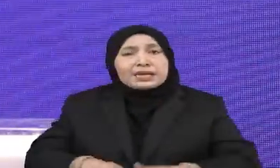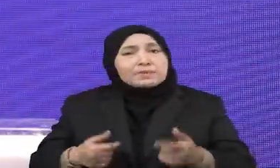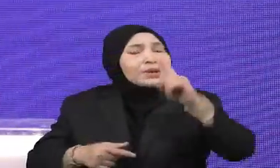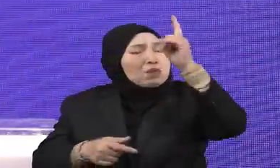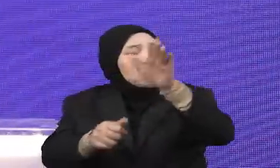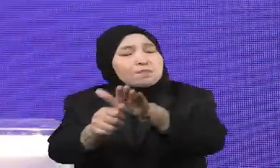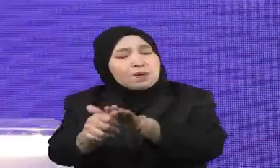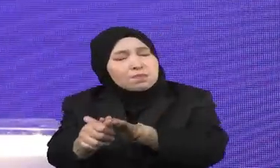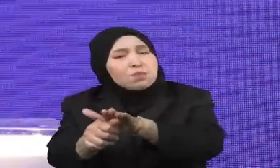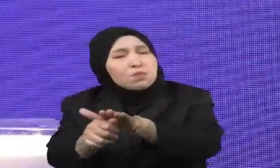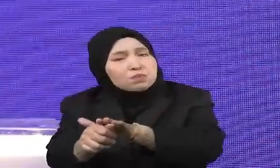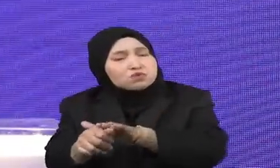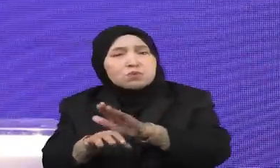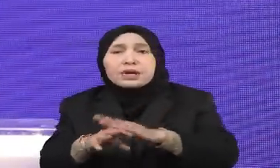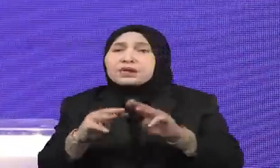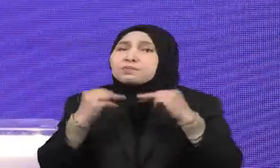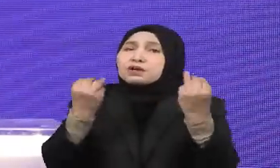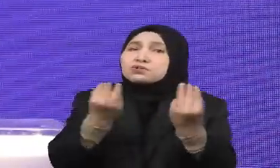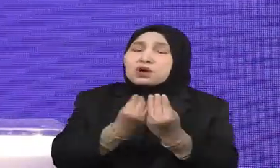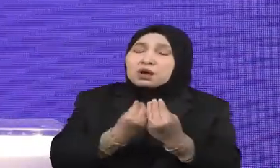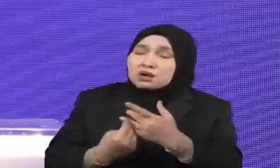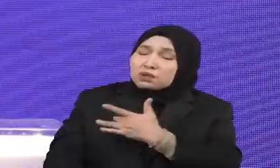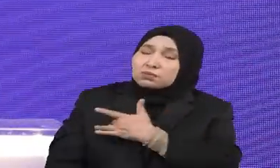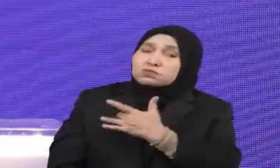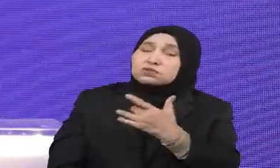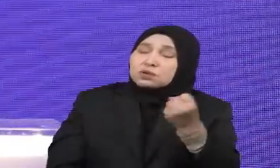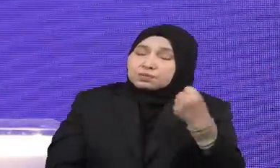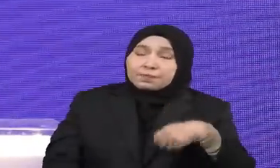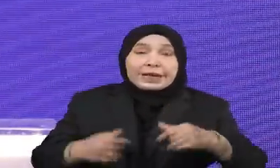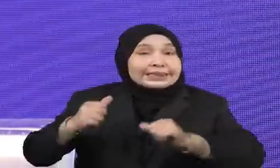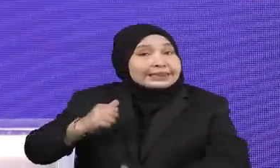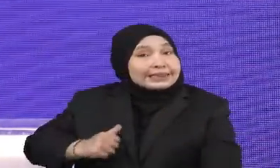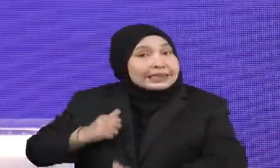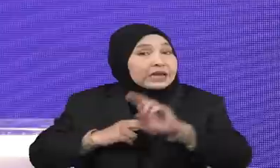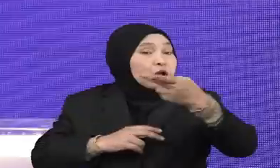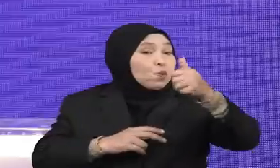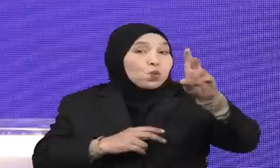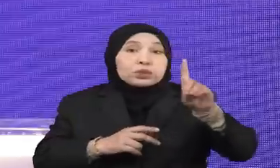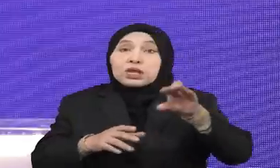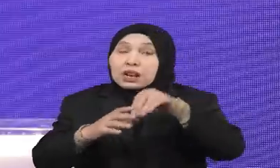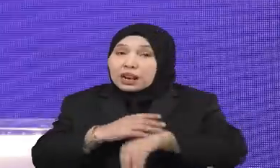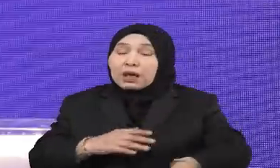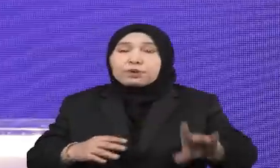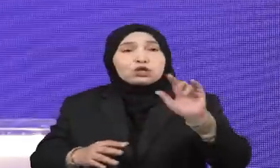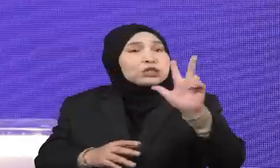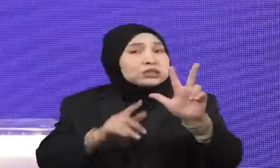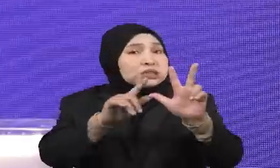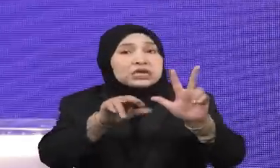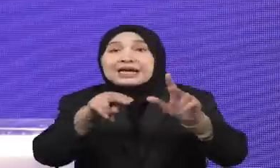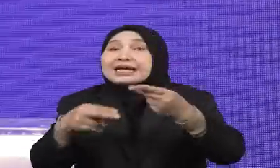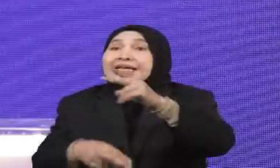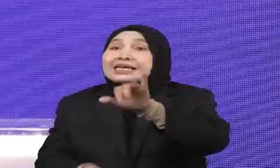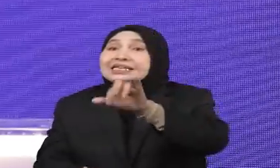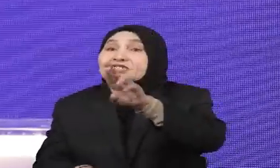membujuk kepada kepada kaum Mukmin yaitu tentara uhud dalam dalam peristiwa uhud yang berlaku pada tiga hijrah dan